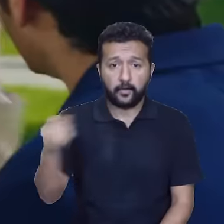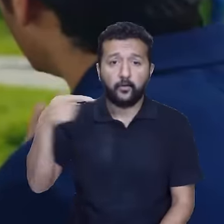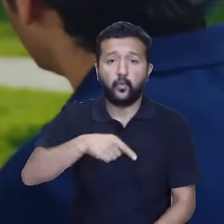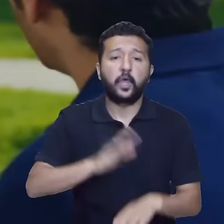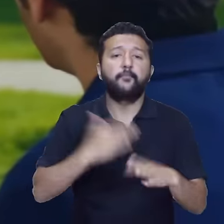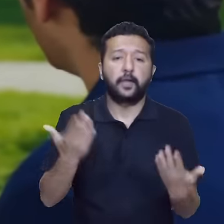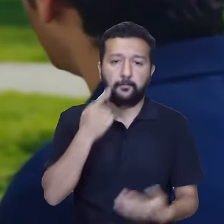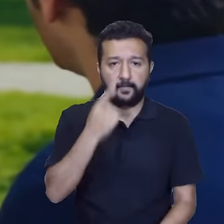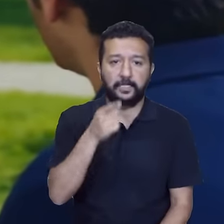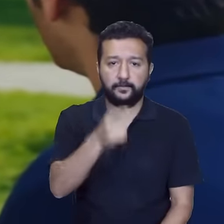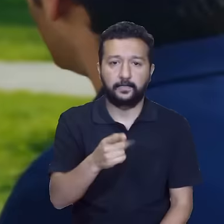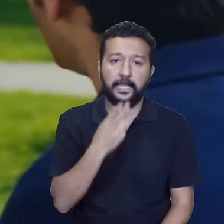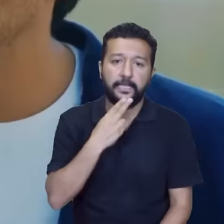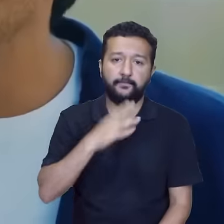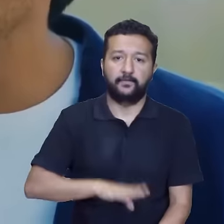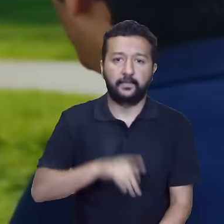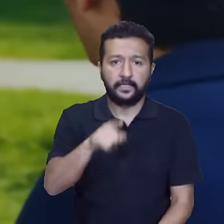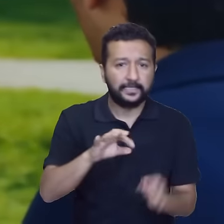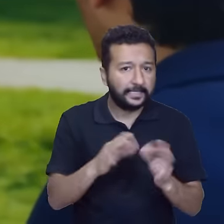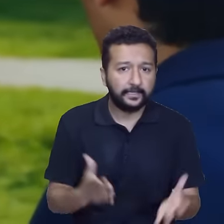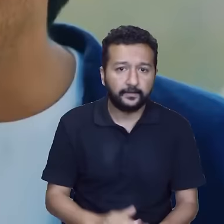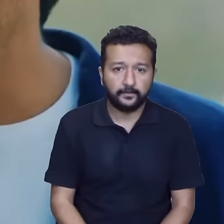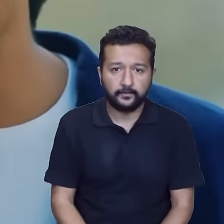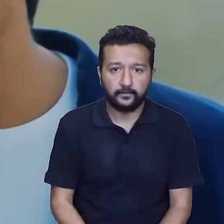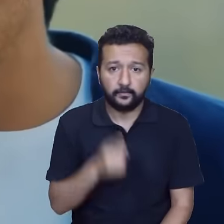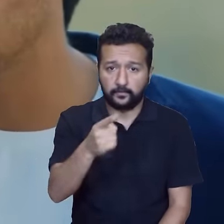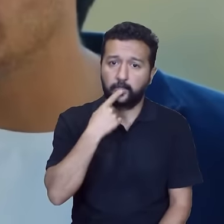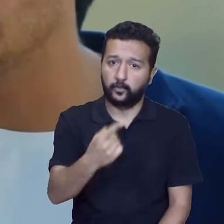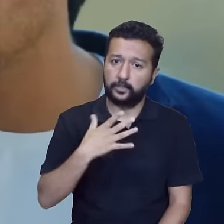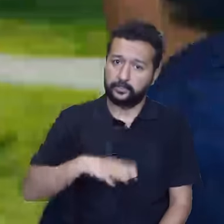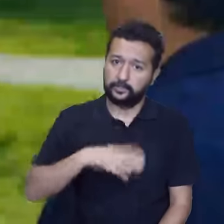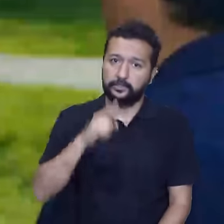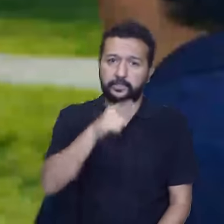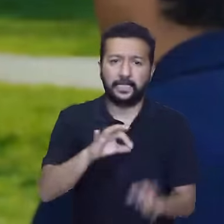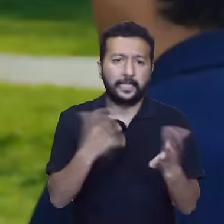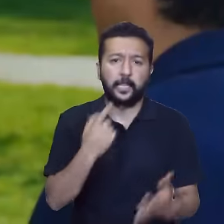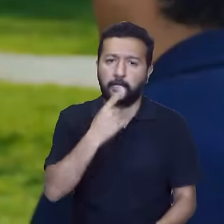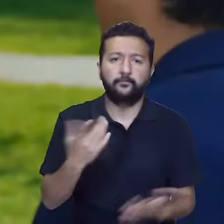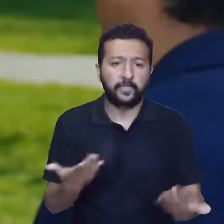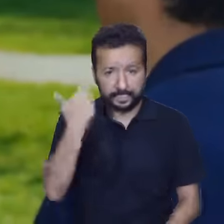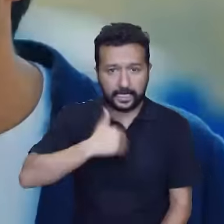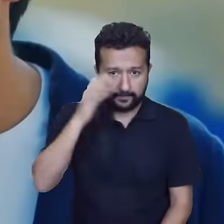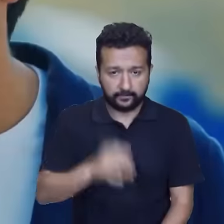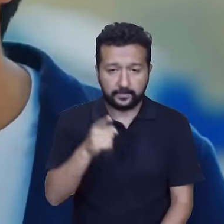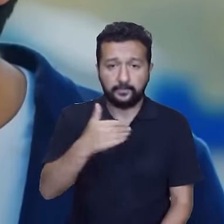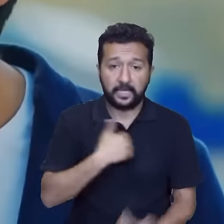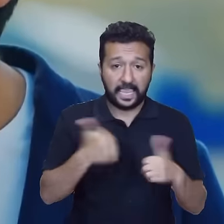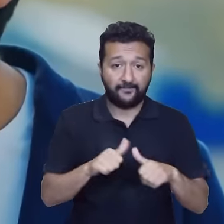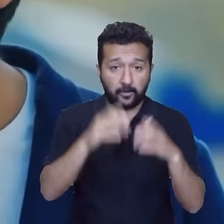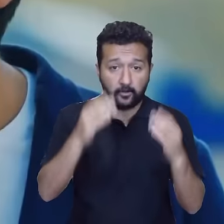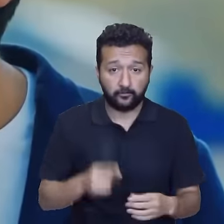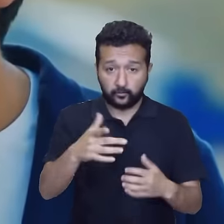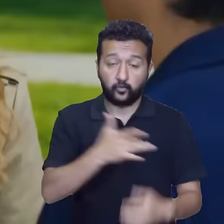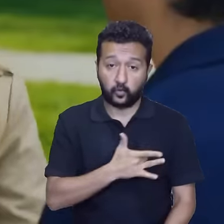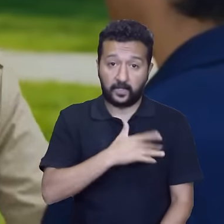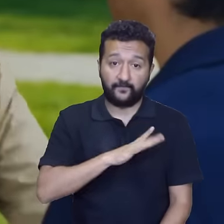karıştırma. Al işte hanım evladım. Ne? Ağzını topla istersen Itır. Ne toplayacağım ya? Yalan mı? Benimle evlenebilecek